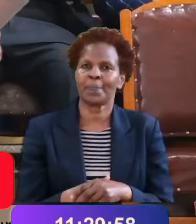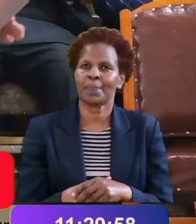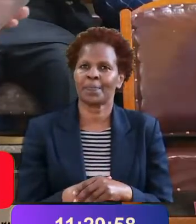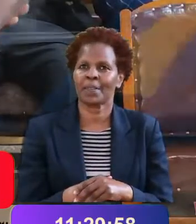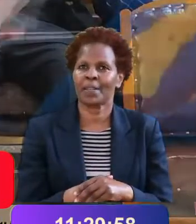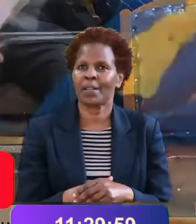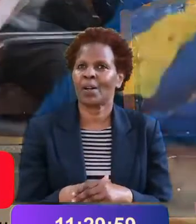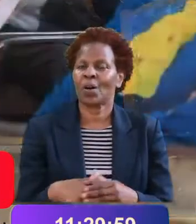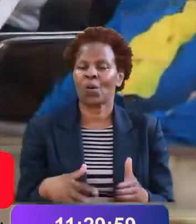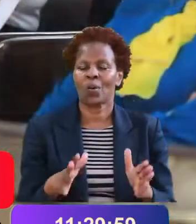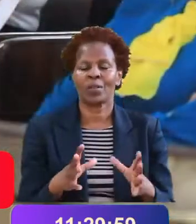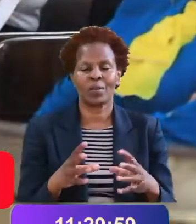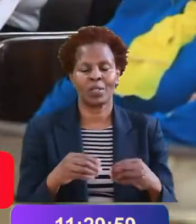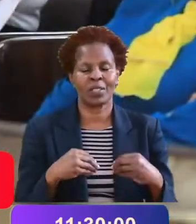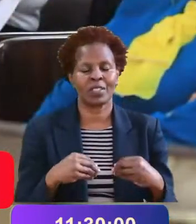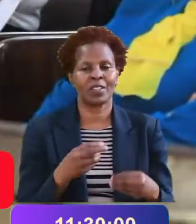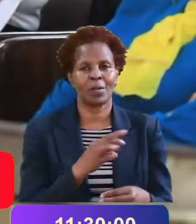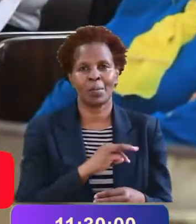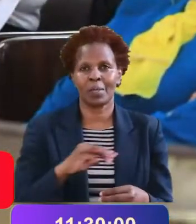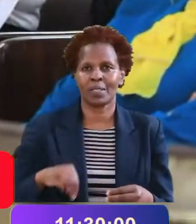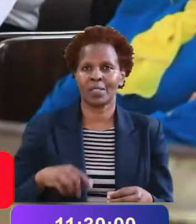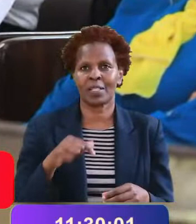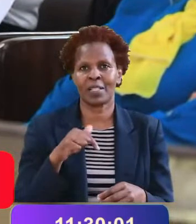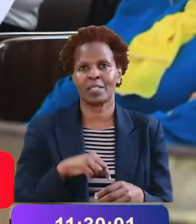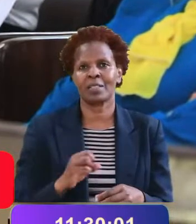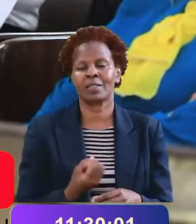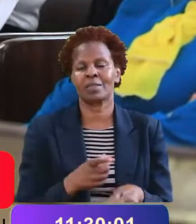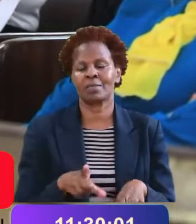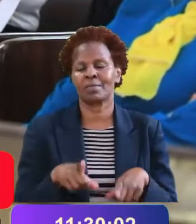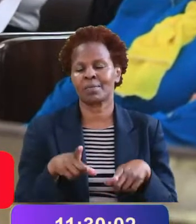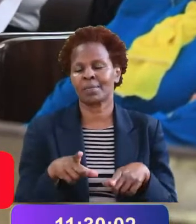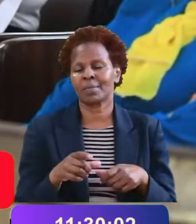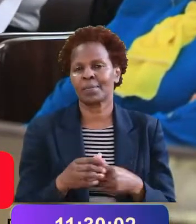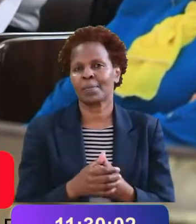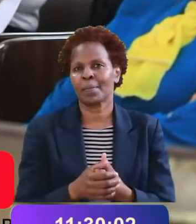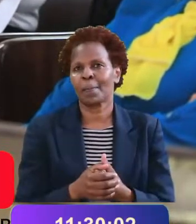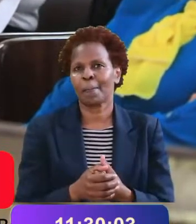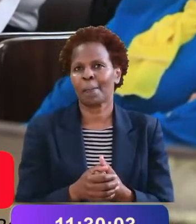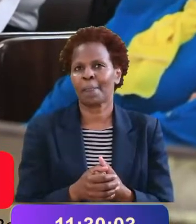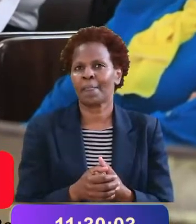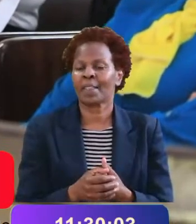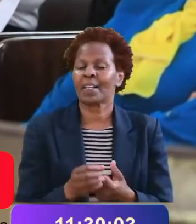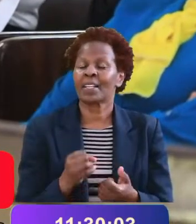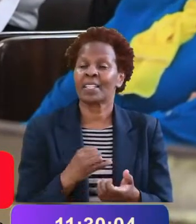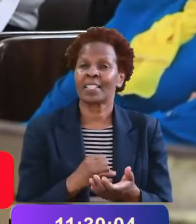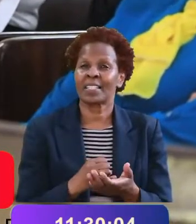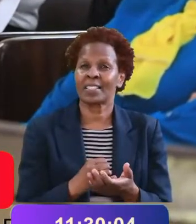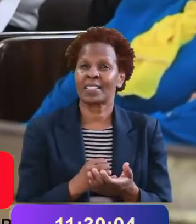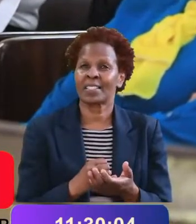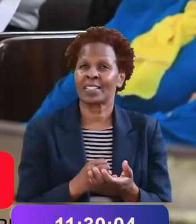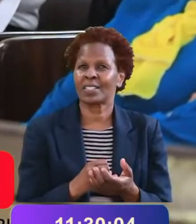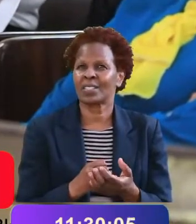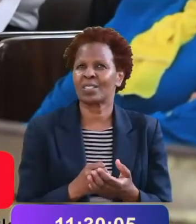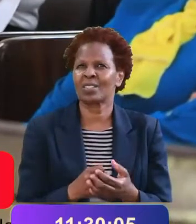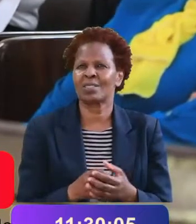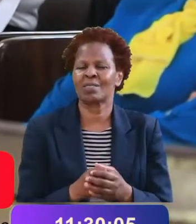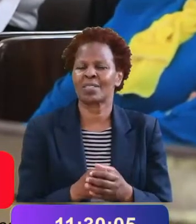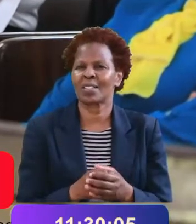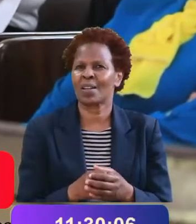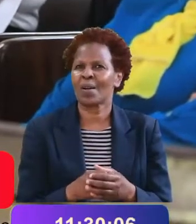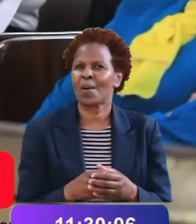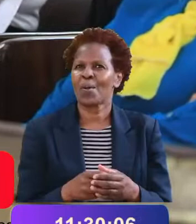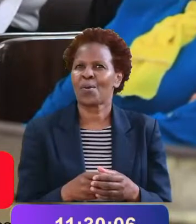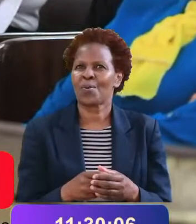njia ya kumpokea Mesihi katika maisha yetu ni kuwa wacha Mungu. You know, Kiingereza